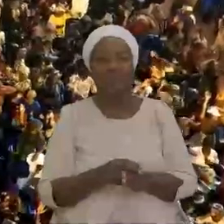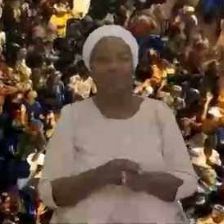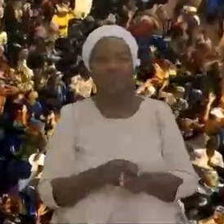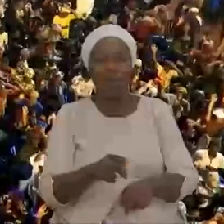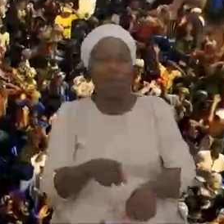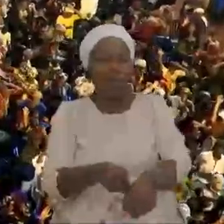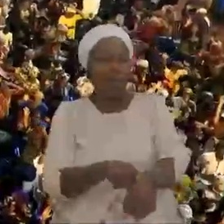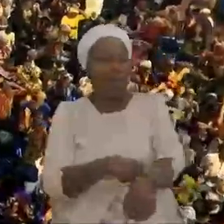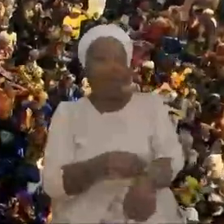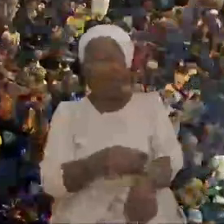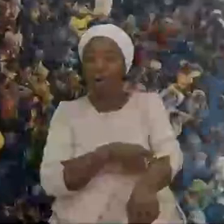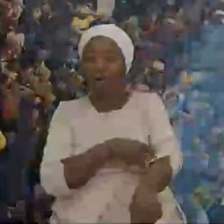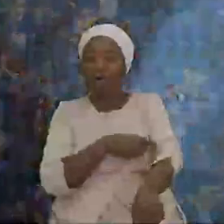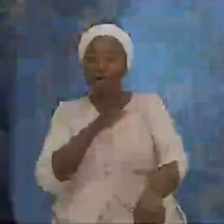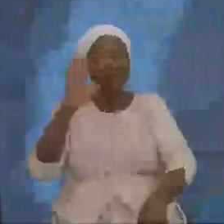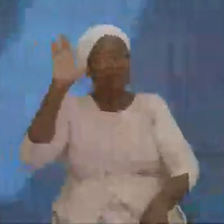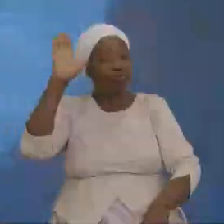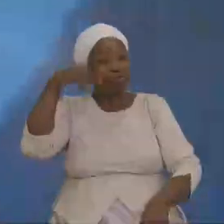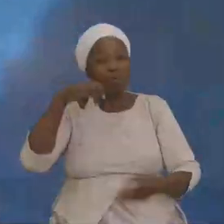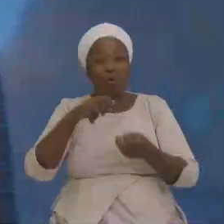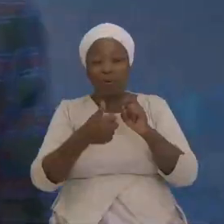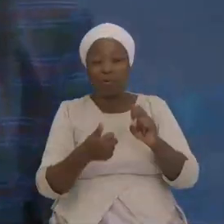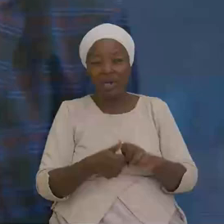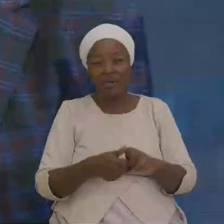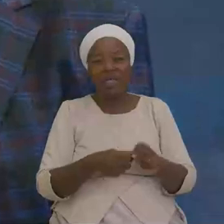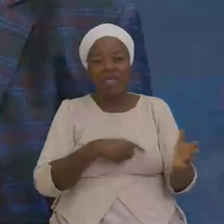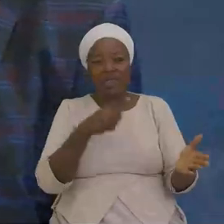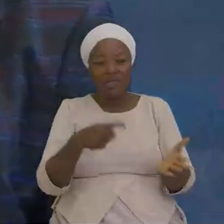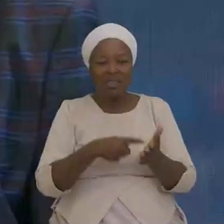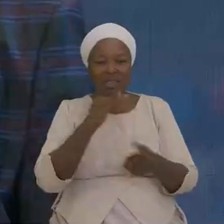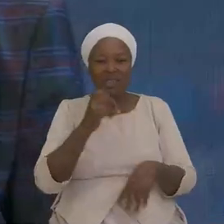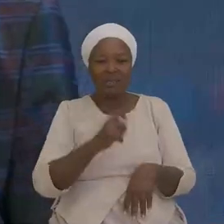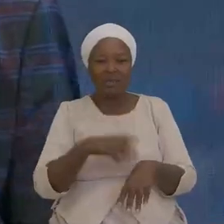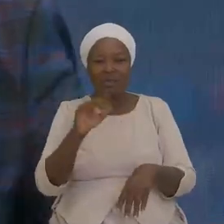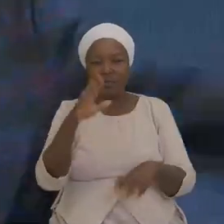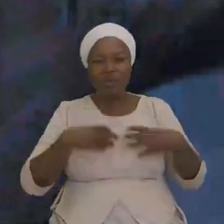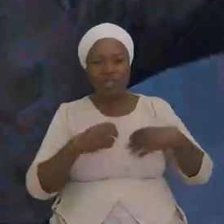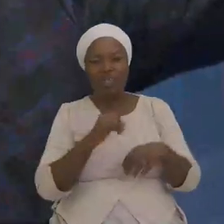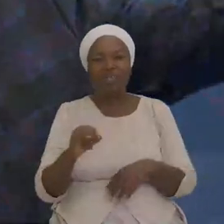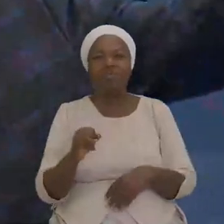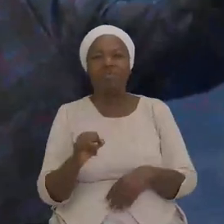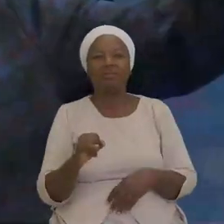Les problèmes de longue date, voici le moment de ta guérison.